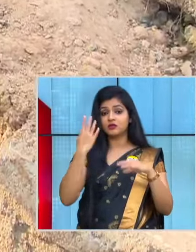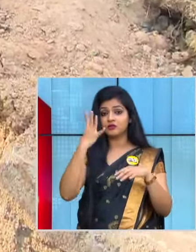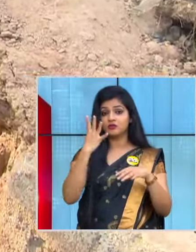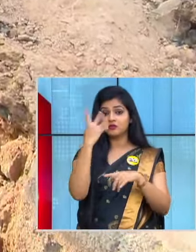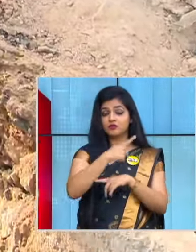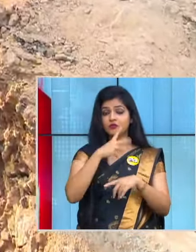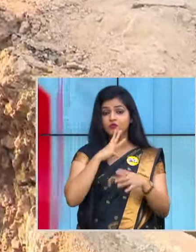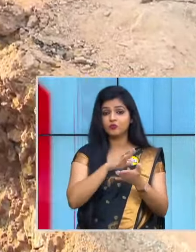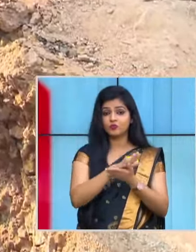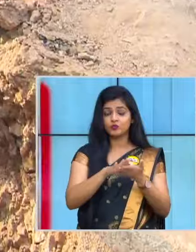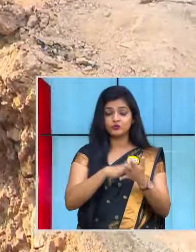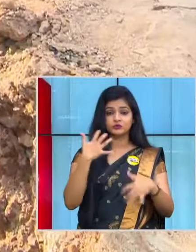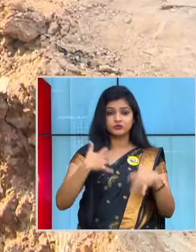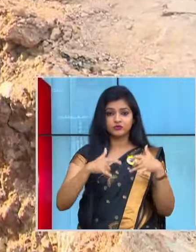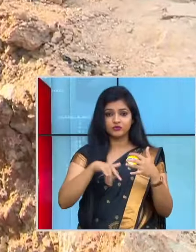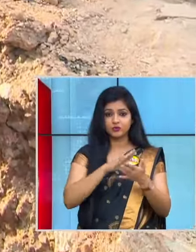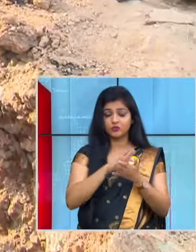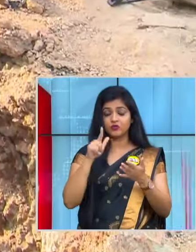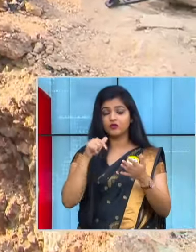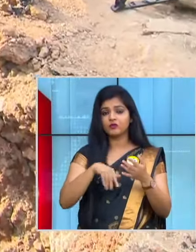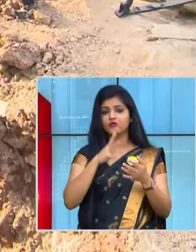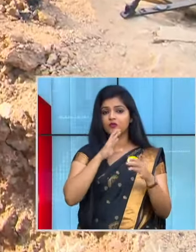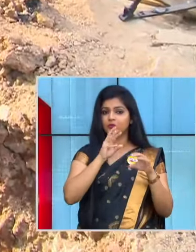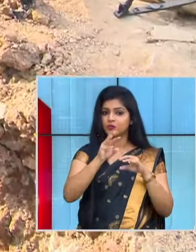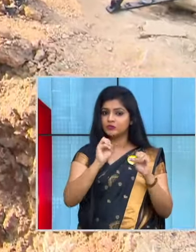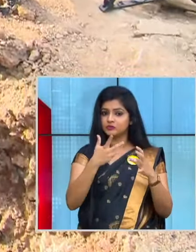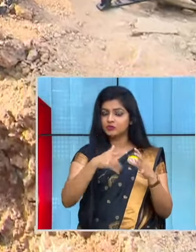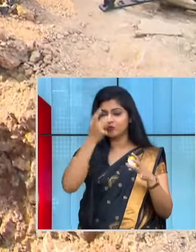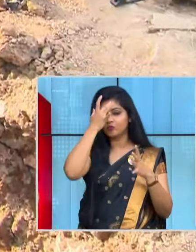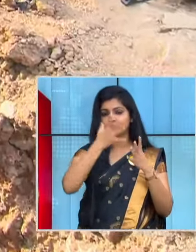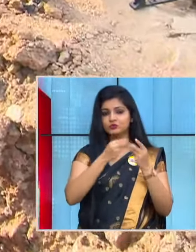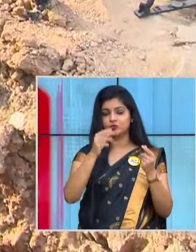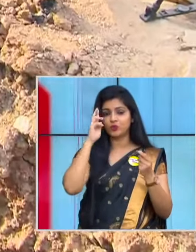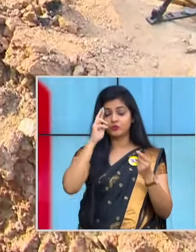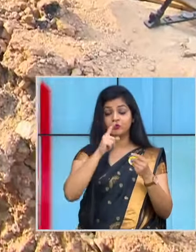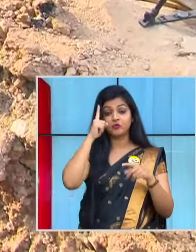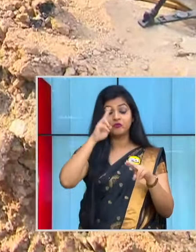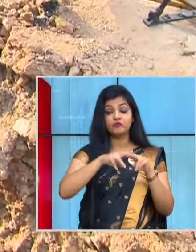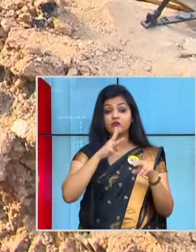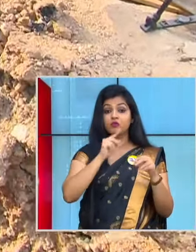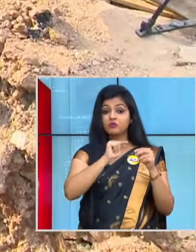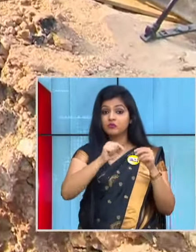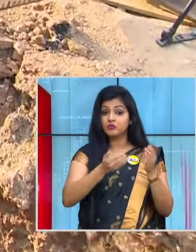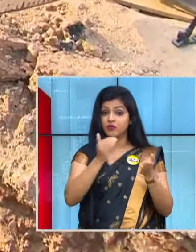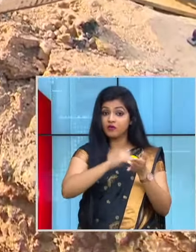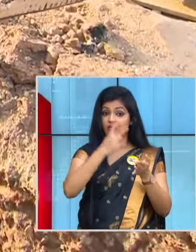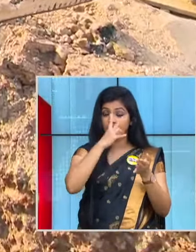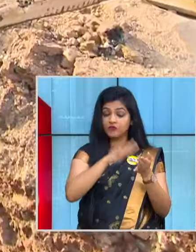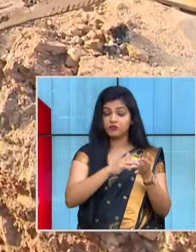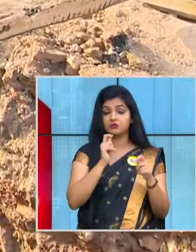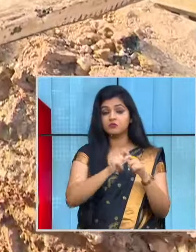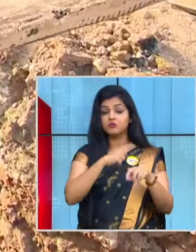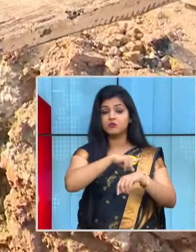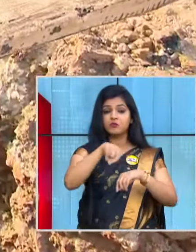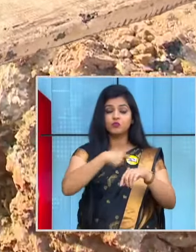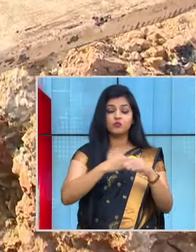4 ദിവസമായി അനുഭവിച്ചുകൊണ്ടിരിക്കുന്ന സമാനതകളില്ലാത്ത പ്രതിസന്ധിക്ക് പരിഹാരമാകുമെന്ന് നമുക്ക് പ്രതീക്ഷിക്കാം. അതല്ല, ലീക്കേജ് ഉണ്ടെങ്കിൽ അത് വീണ്ടും സാഹചര്യം കൂടുതൽ രൂക്ഷമാക്കും. കാരണം വീണ്ടും അത് എത്ര മണിക്കൂർ